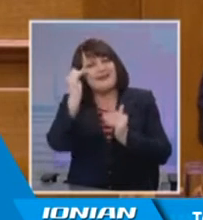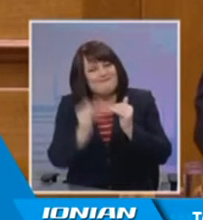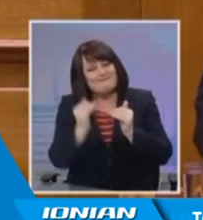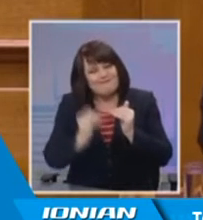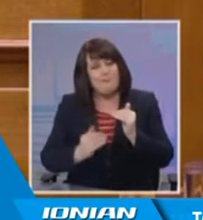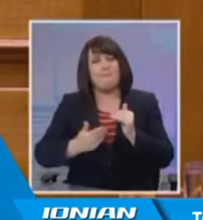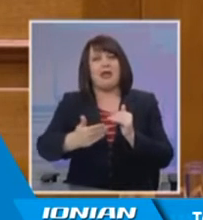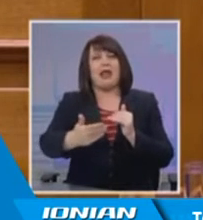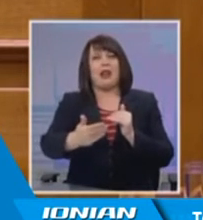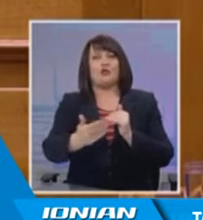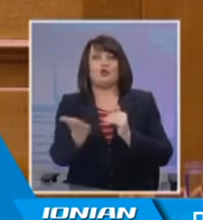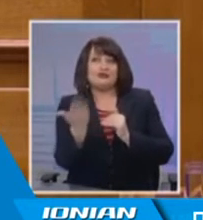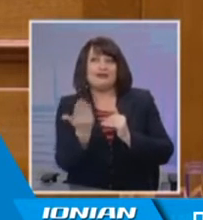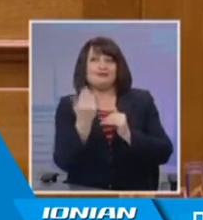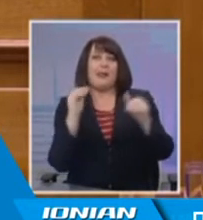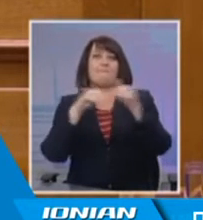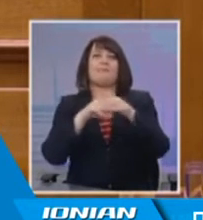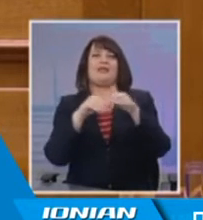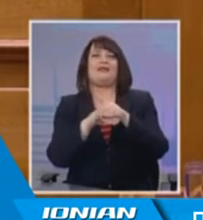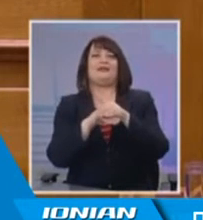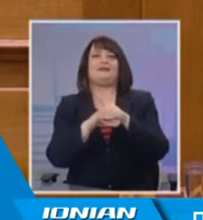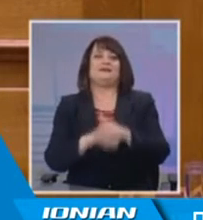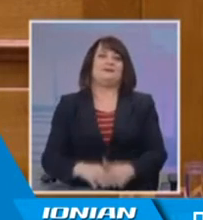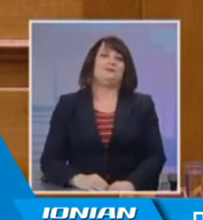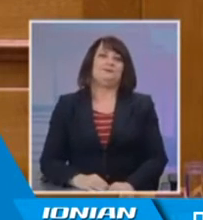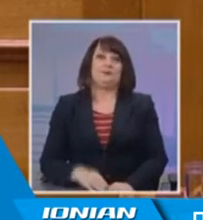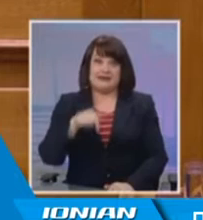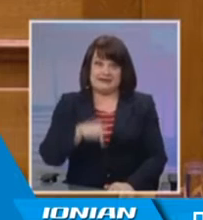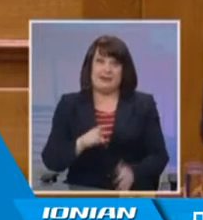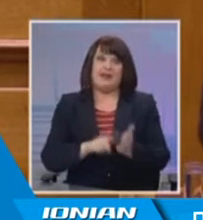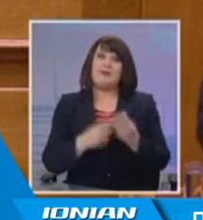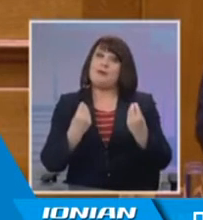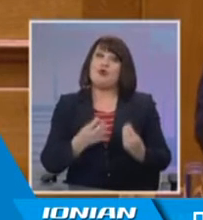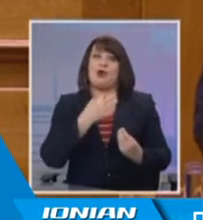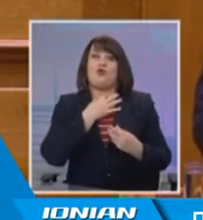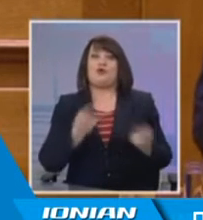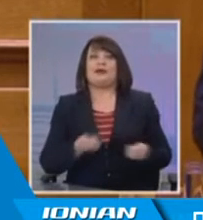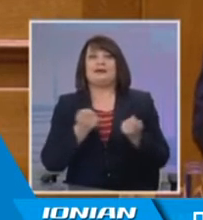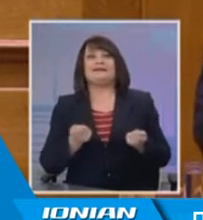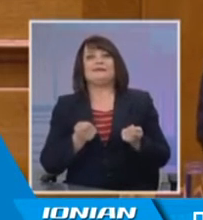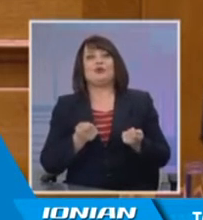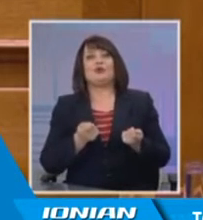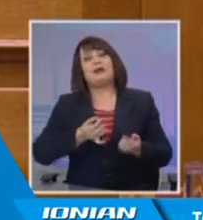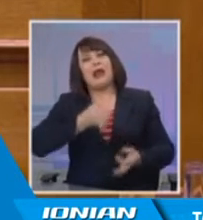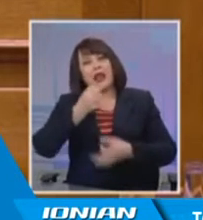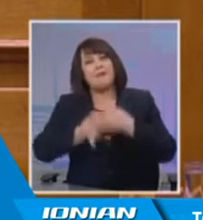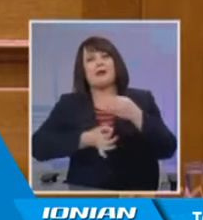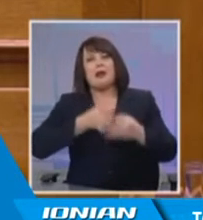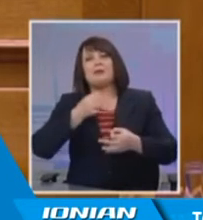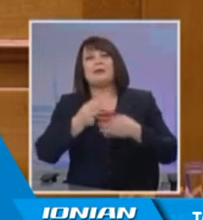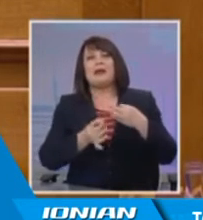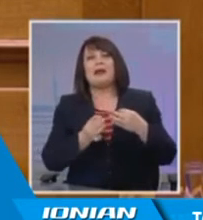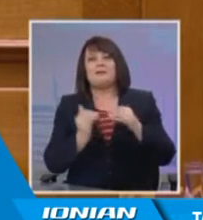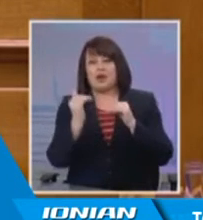άλλη χώρα που λέγεται Παναμάς. Και θα ήταν πολύ χρησιμότερο σήμερα, αντί να αναφερόμαστε στην